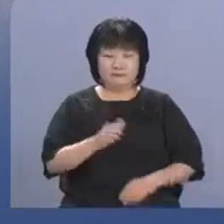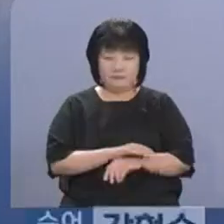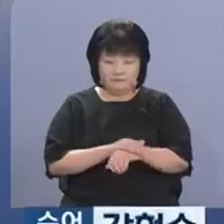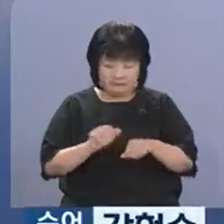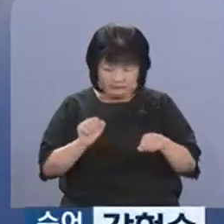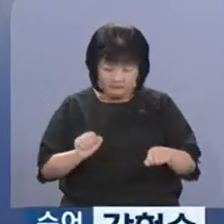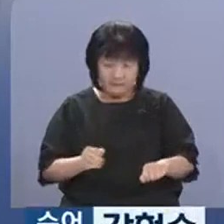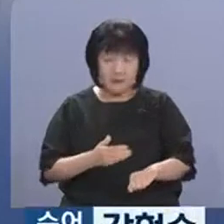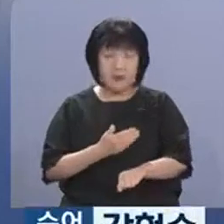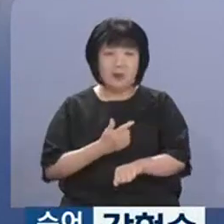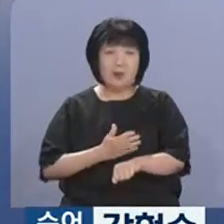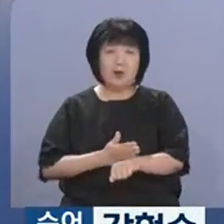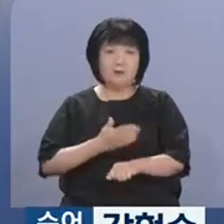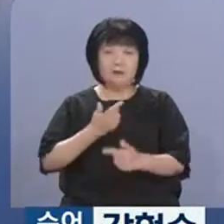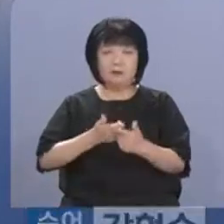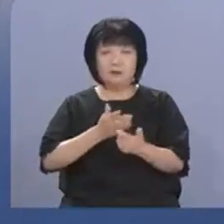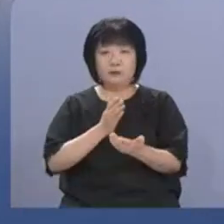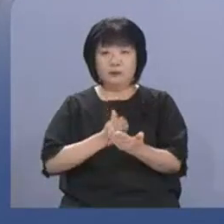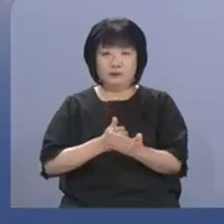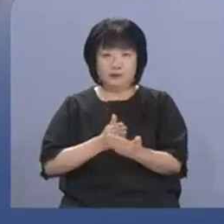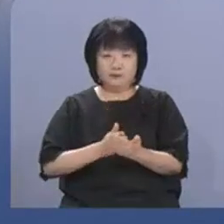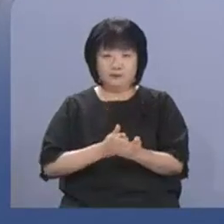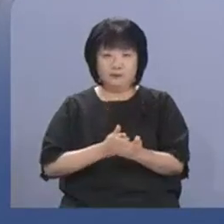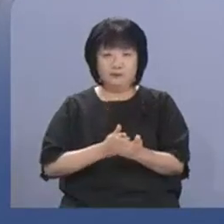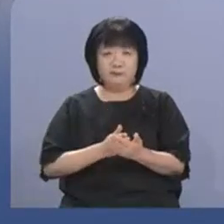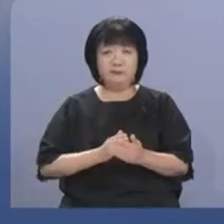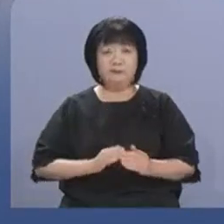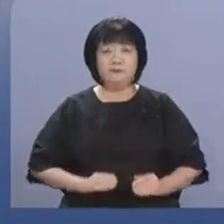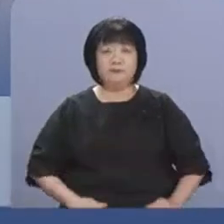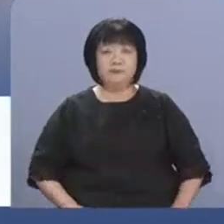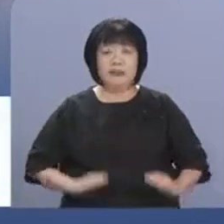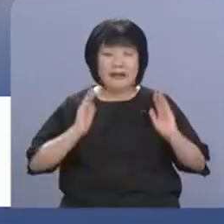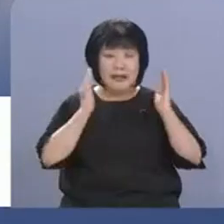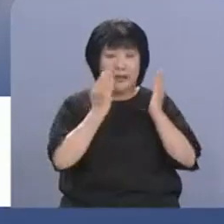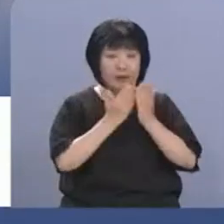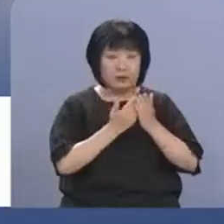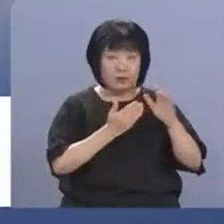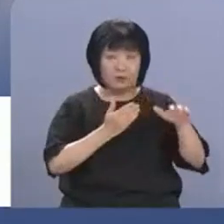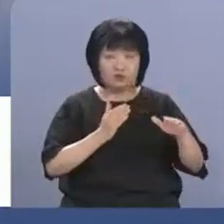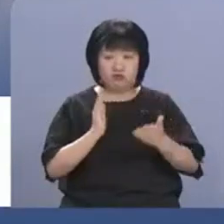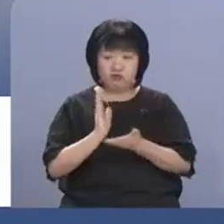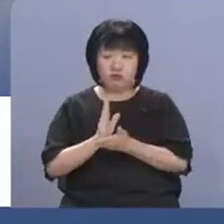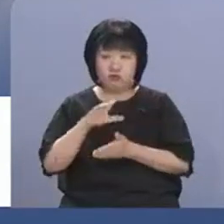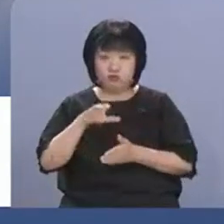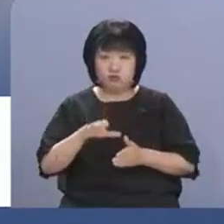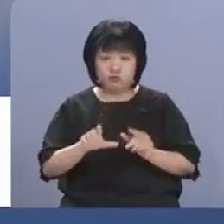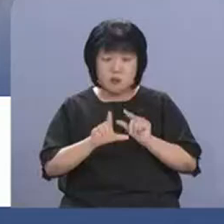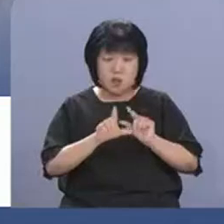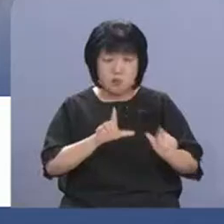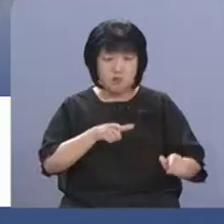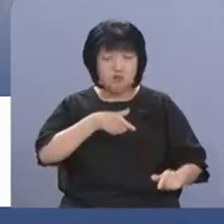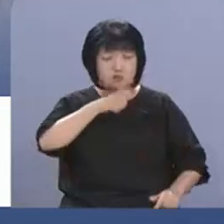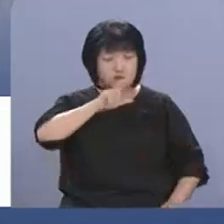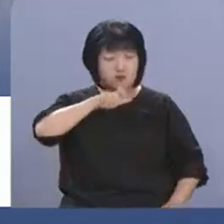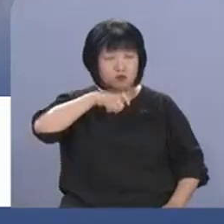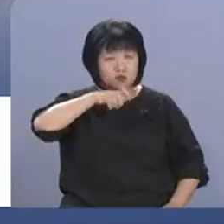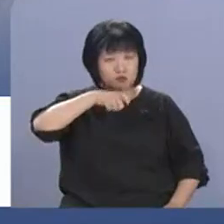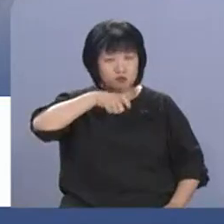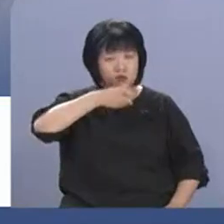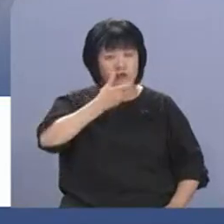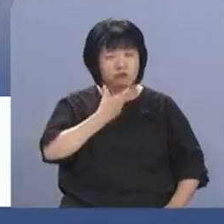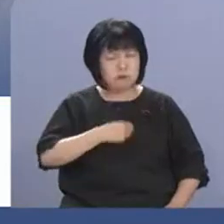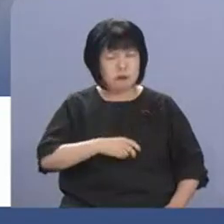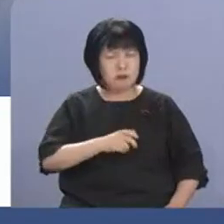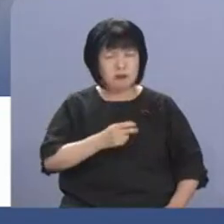여러분 안녕하십니까? KBS 9시 부산 뉴스입니다. 해운대구와 수영구 등 일부 지역 수돗물에서 냄새가